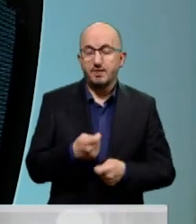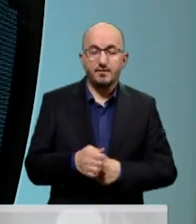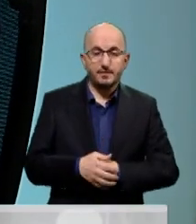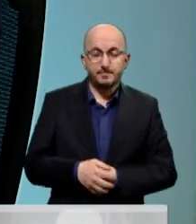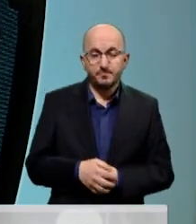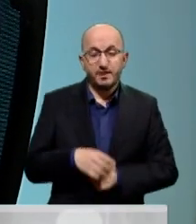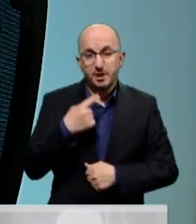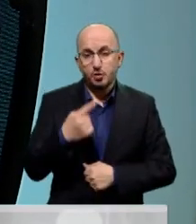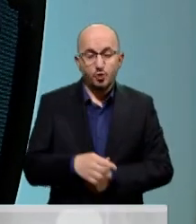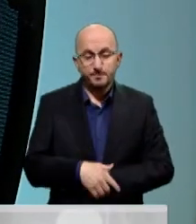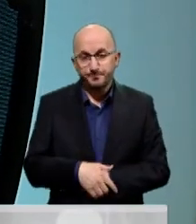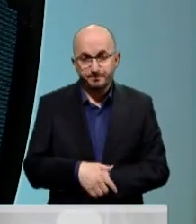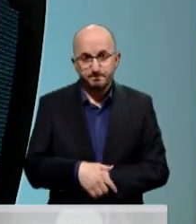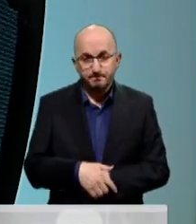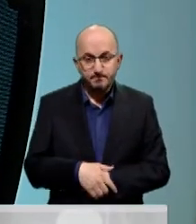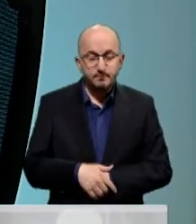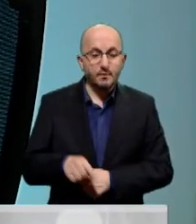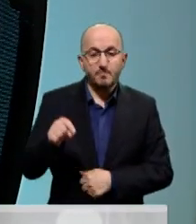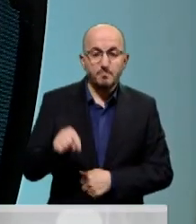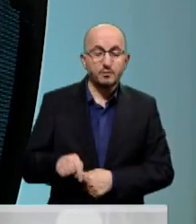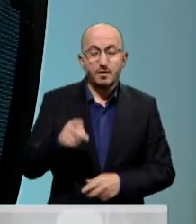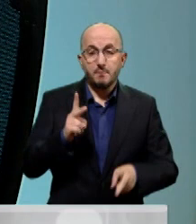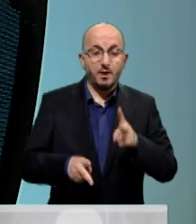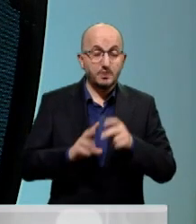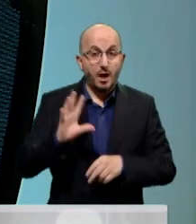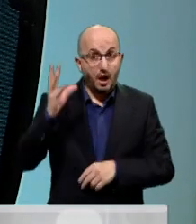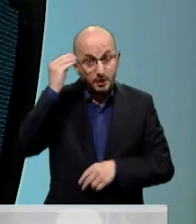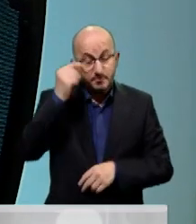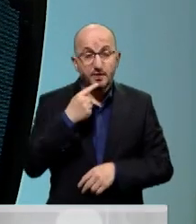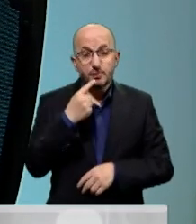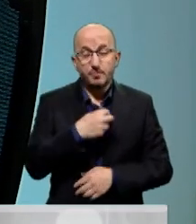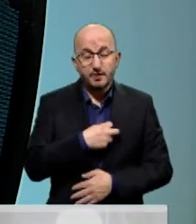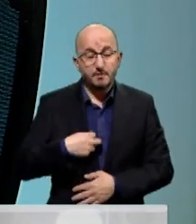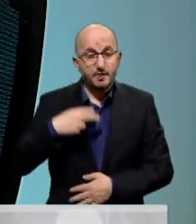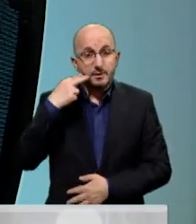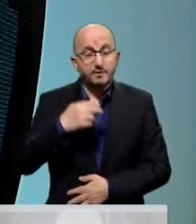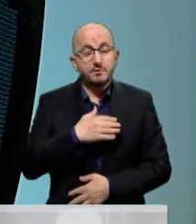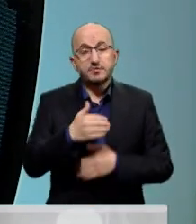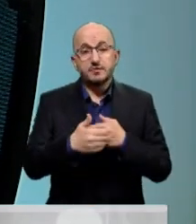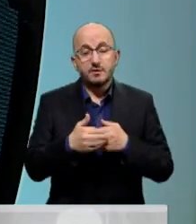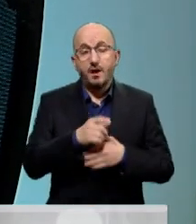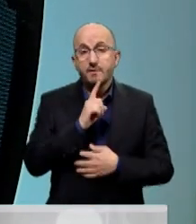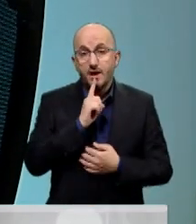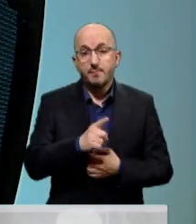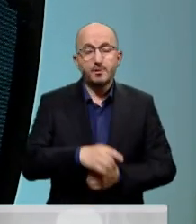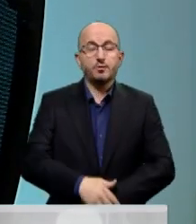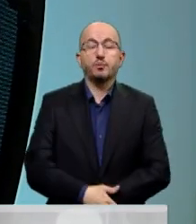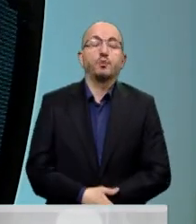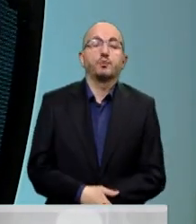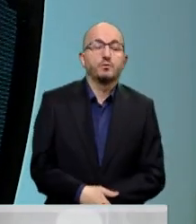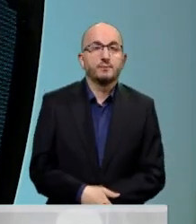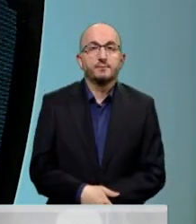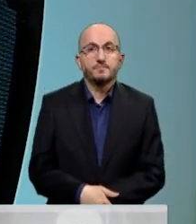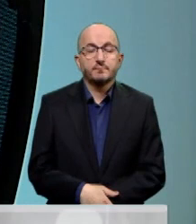davranış deniyor günümüzdeki bazı alimler de diyorlar ki Resulullah Aleyhisselam tedaviyi emrediyor Ya evet